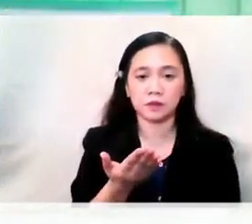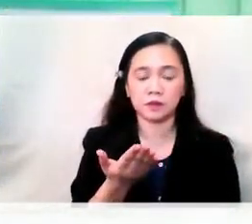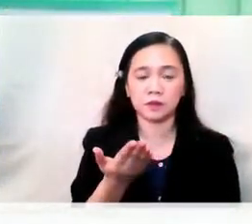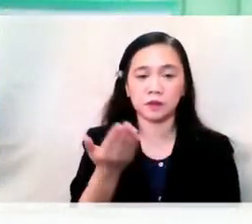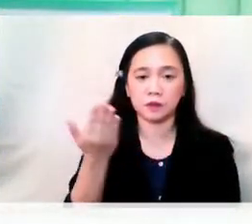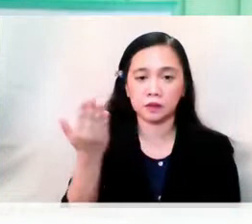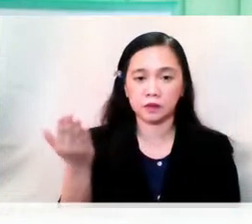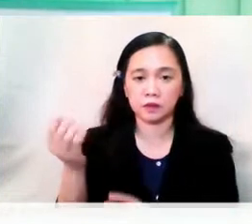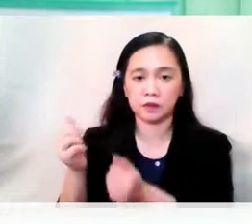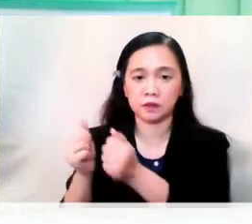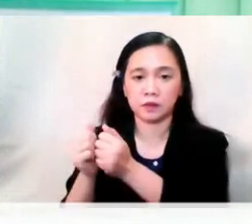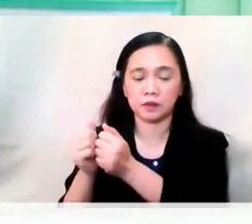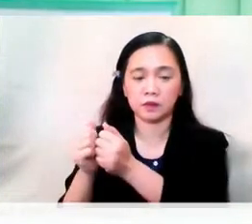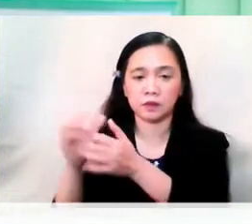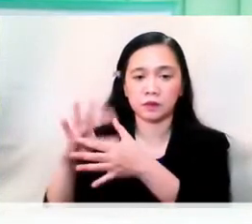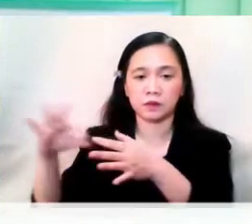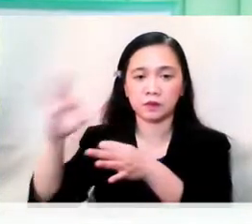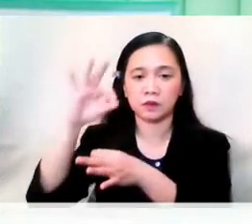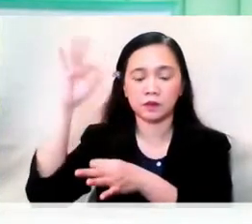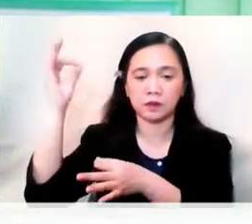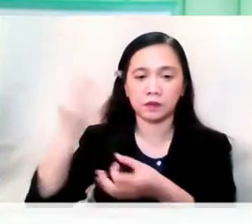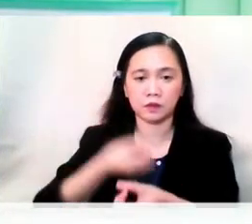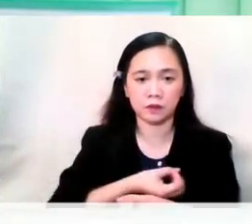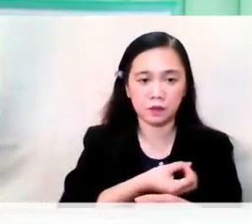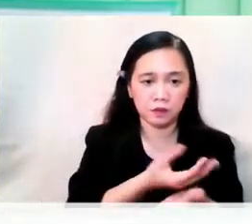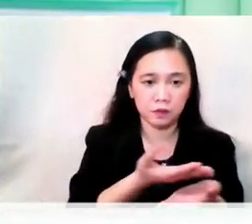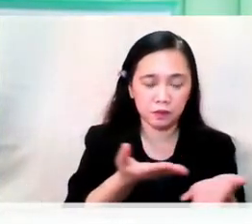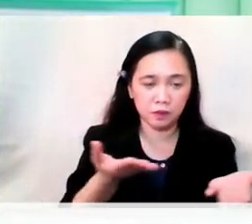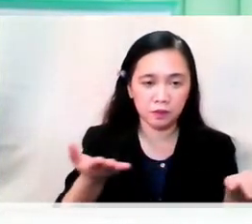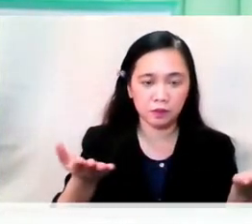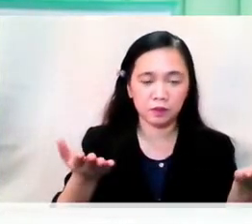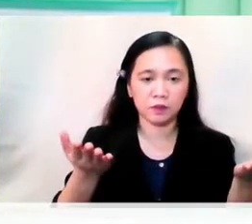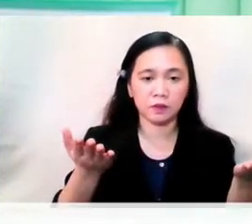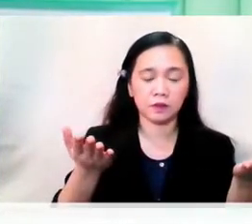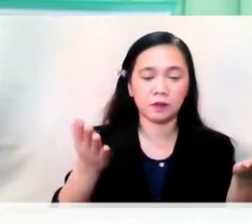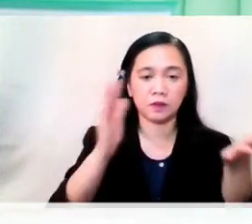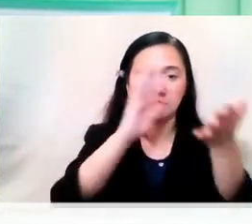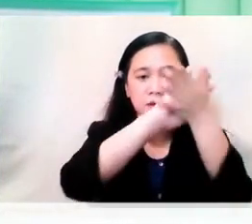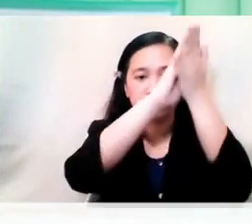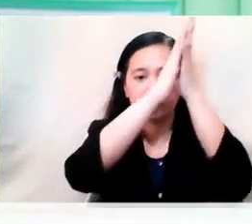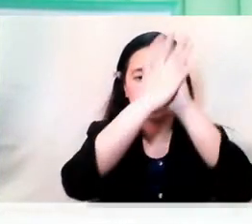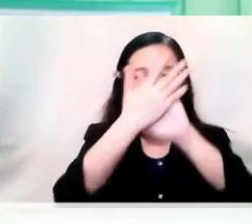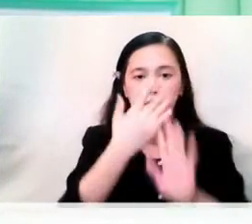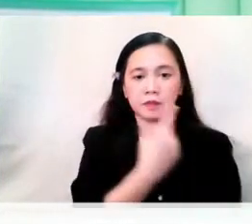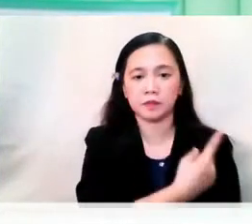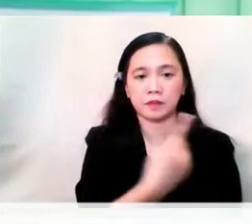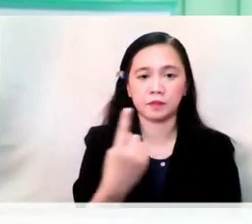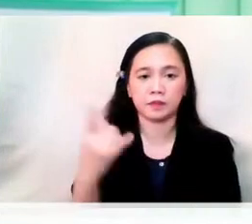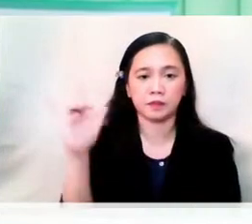rin. Magbigayan tayo ng kapayapaan sa isa't isa.